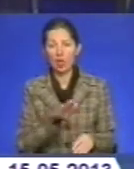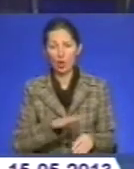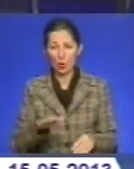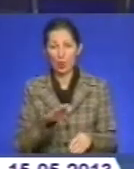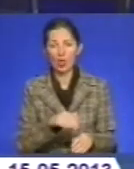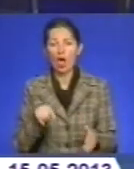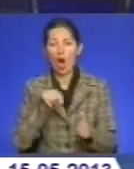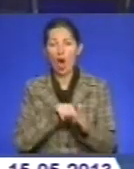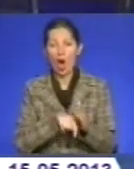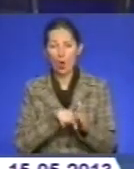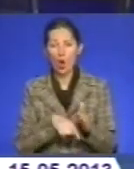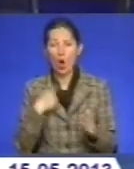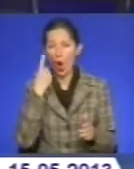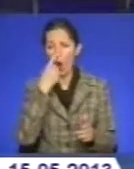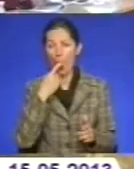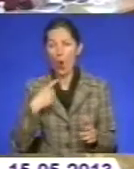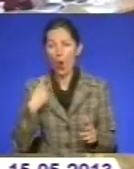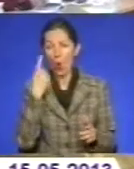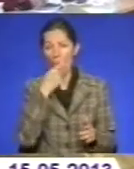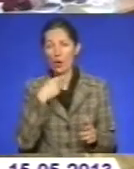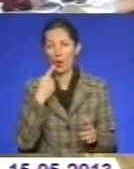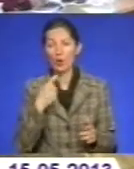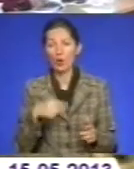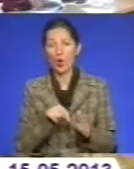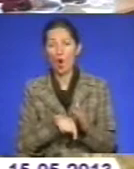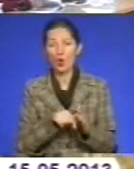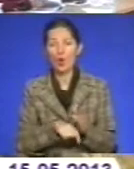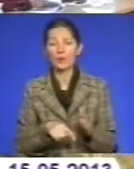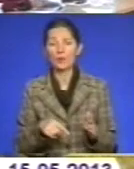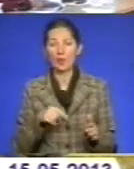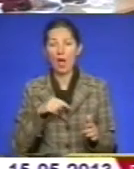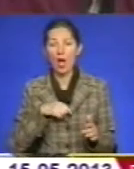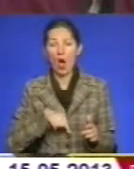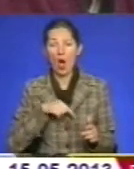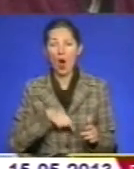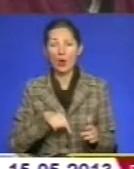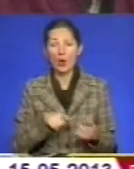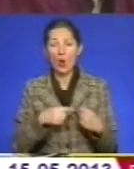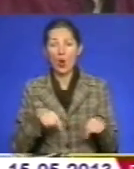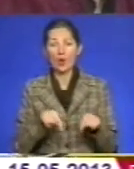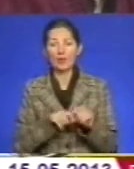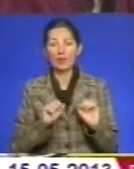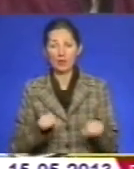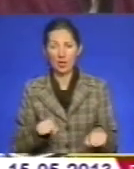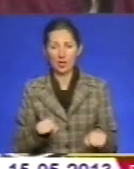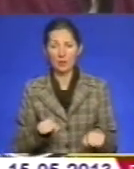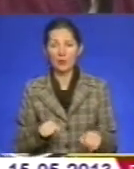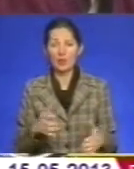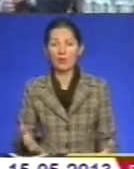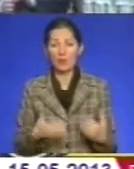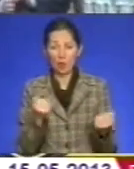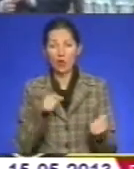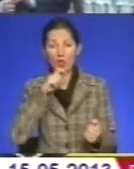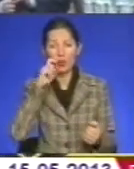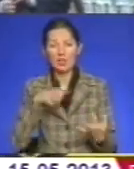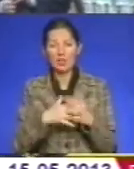органів влади в його забезпеченні». Порятувати українське село може територіально-адміністративна реформа. Про це говорять науковці,